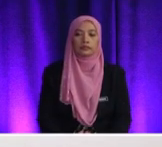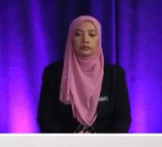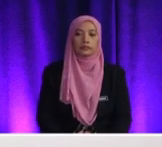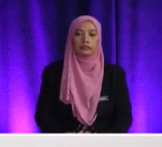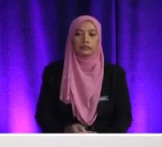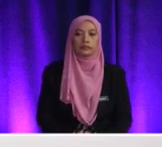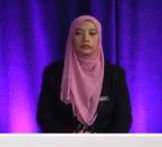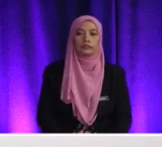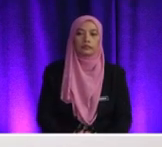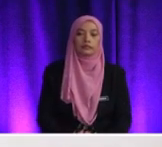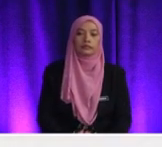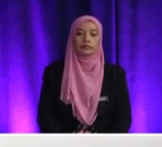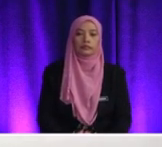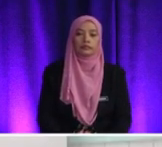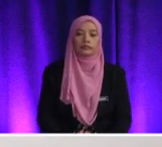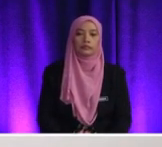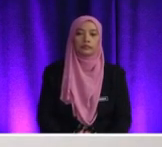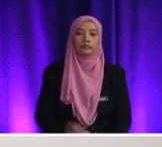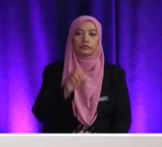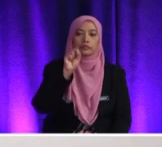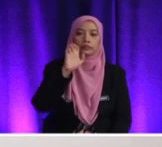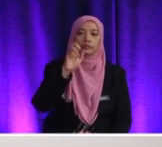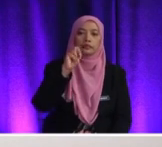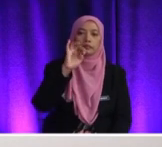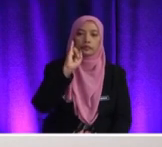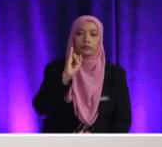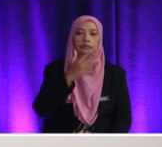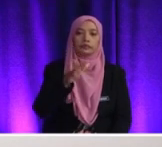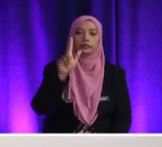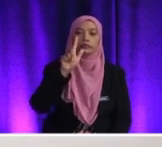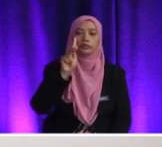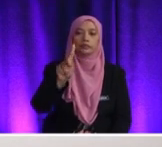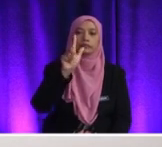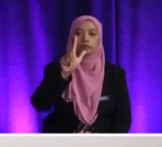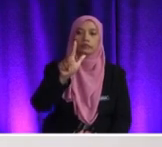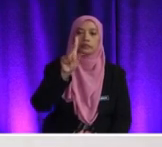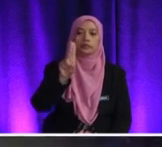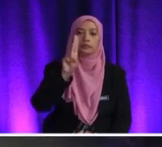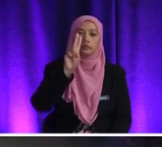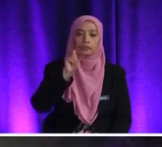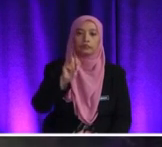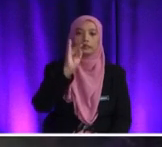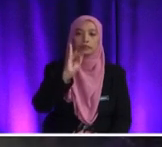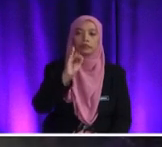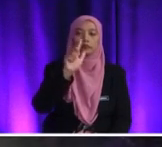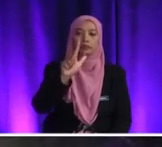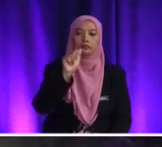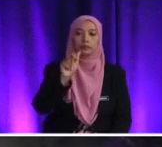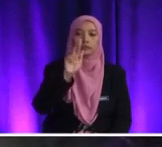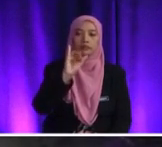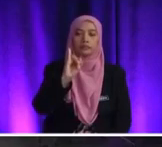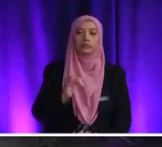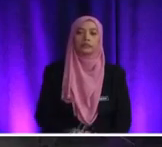seni kuliner seni kuliner id ego dan Lazio Sierra Jadi kalau nggak jadi